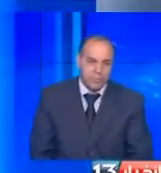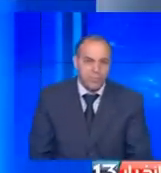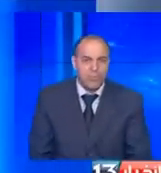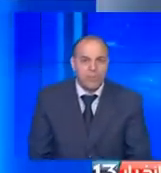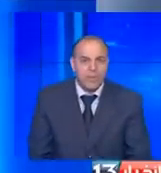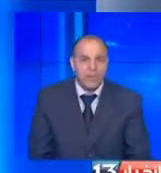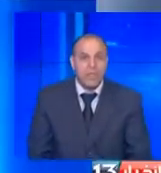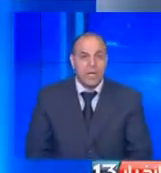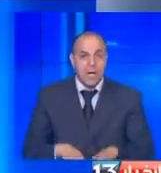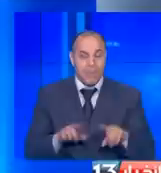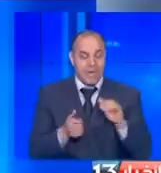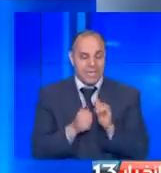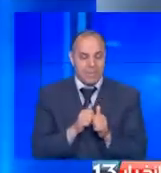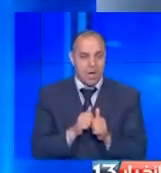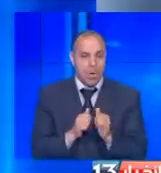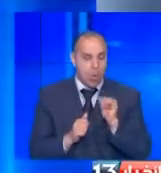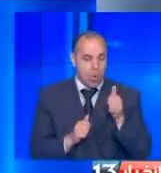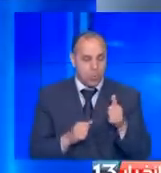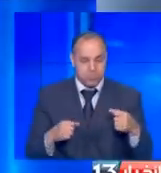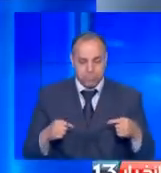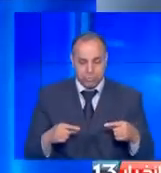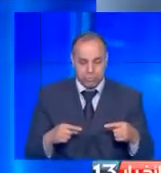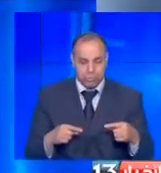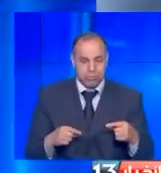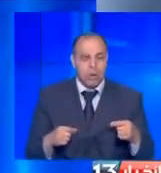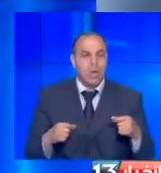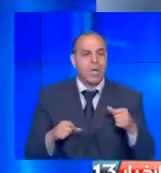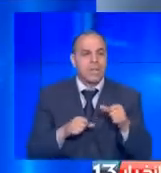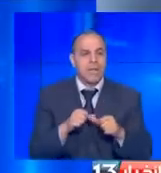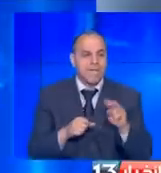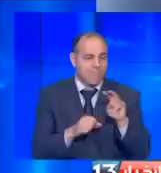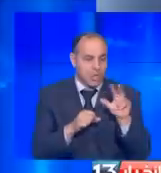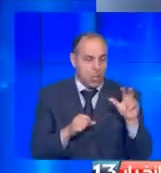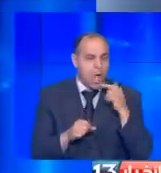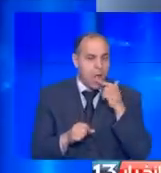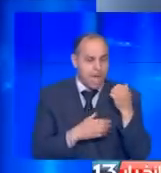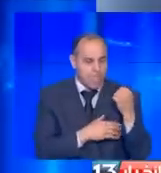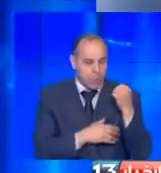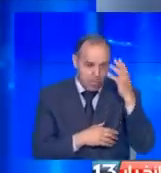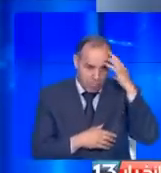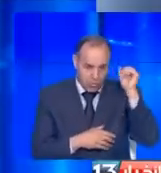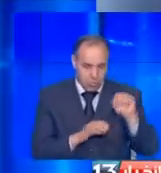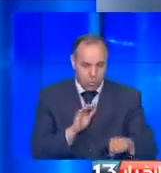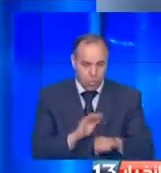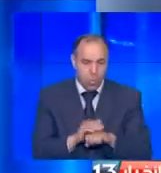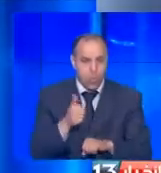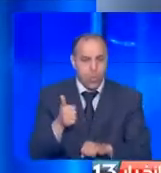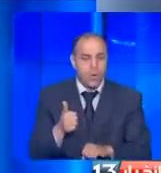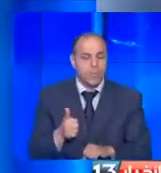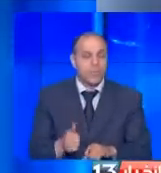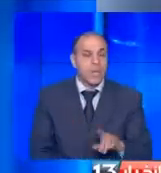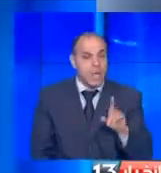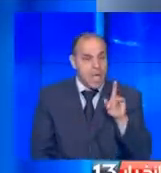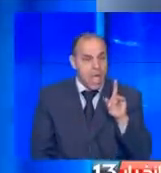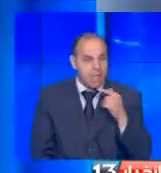في صفحة أخبار الرياضة، تدور غدا مباريات الجولة 23 من بطولة الرابطة المحترفة الأولى لكرة